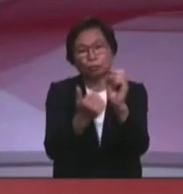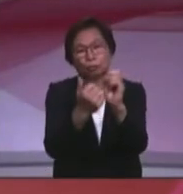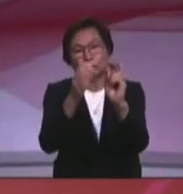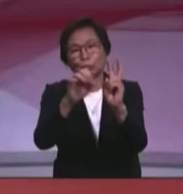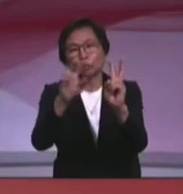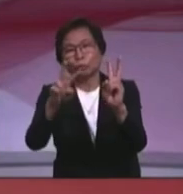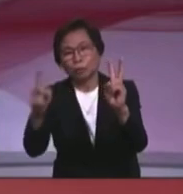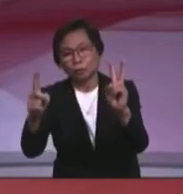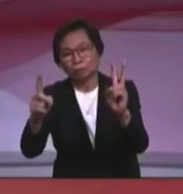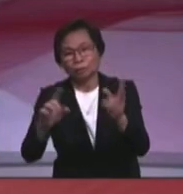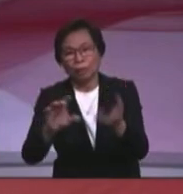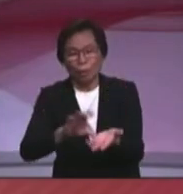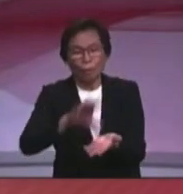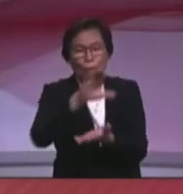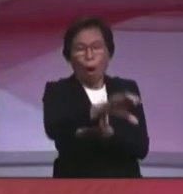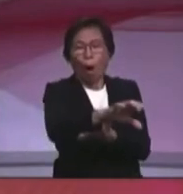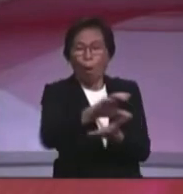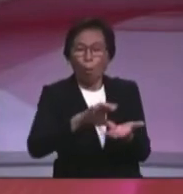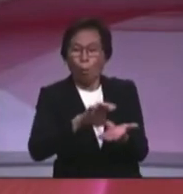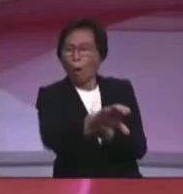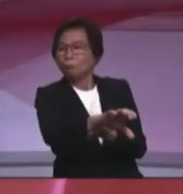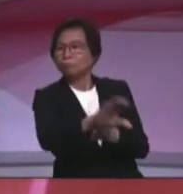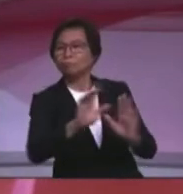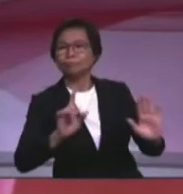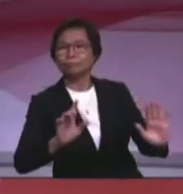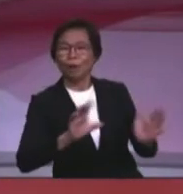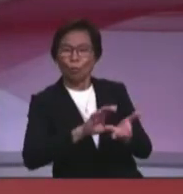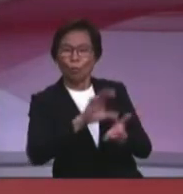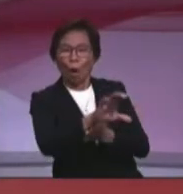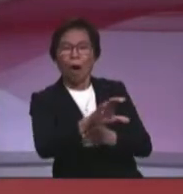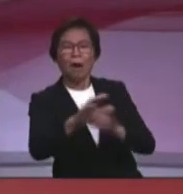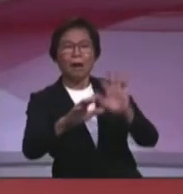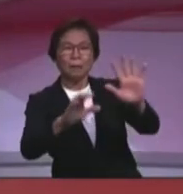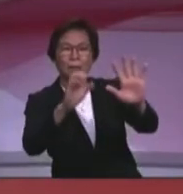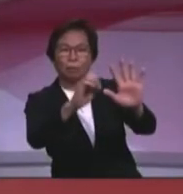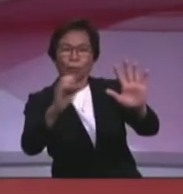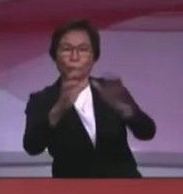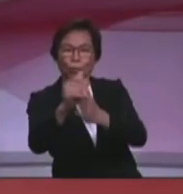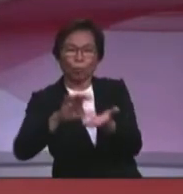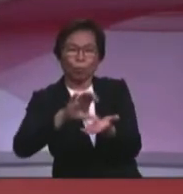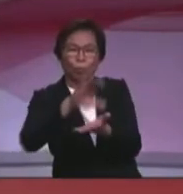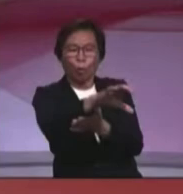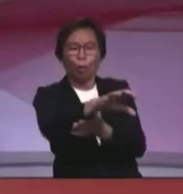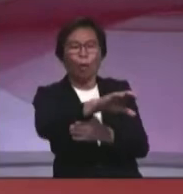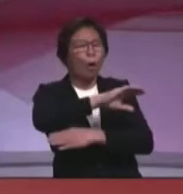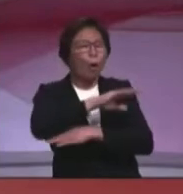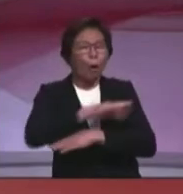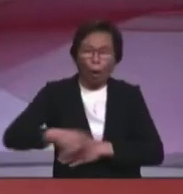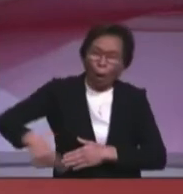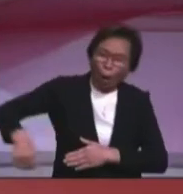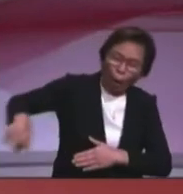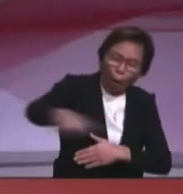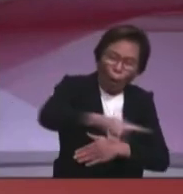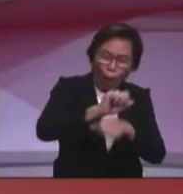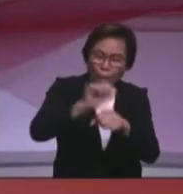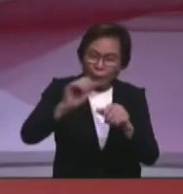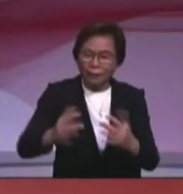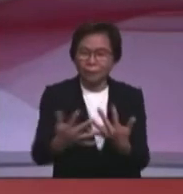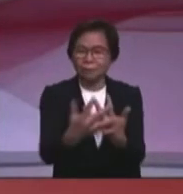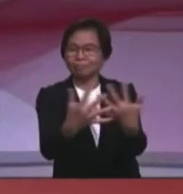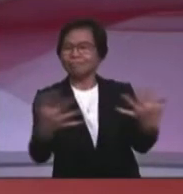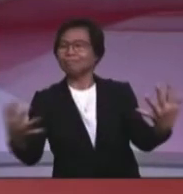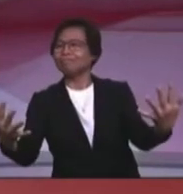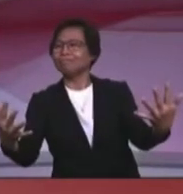pemberian one of sebanyak 500 Ringgit pada semua petugas barisan hadapan